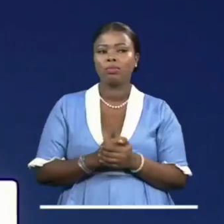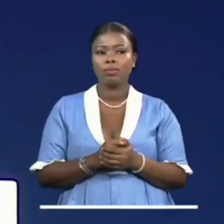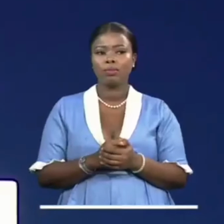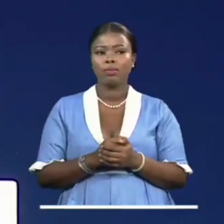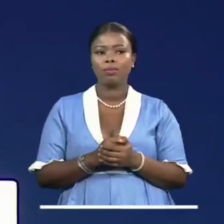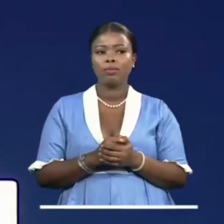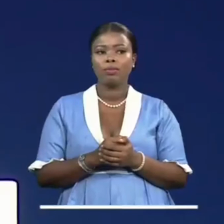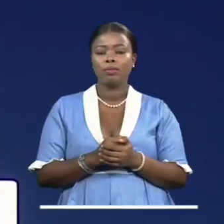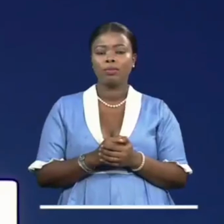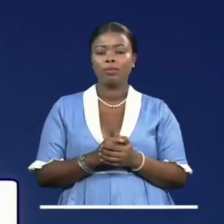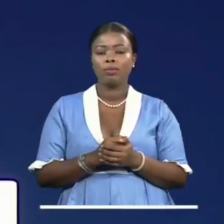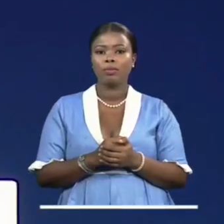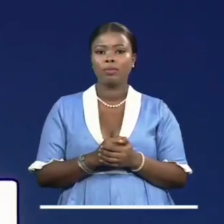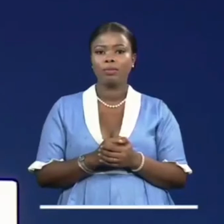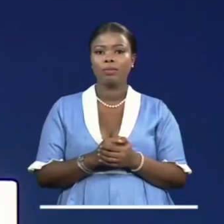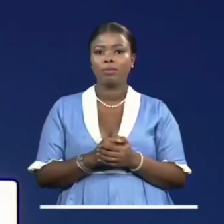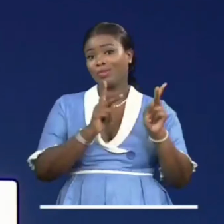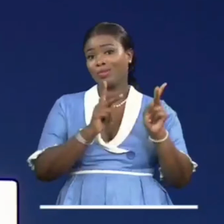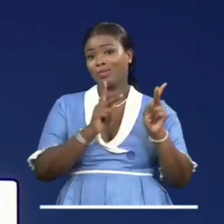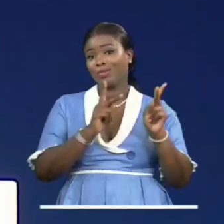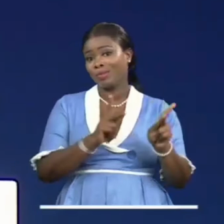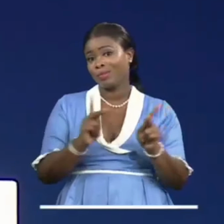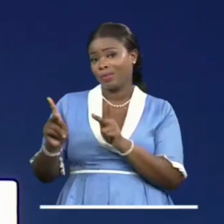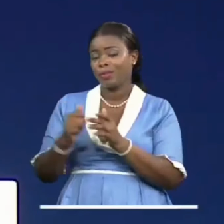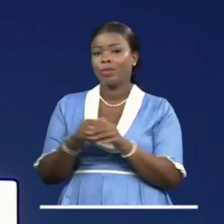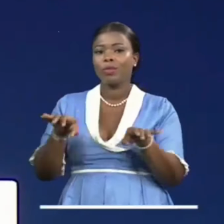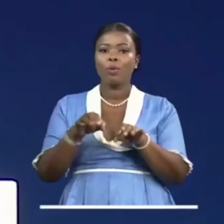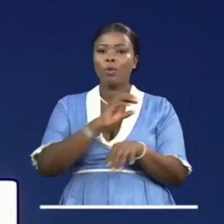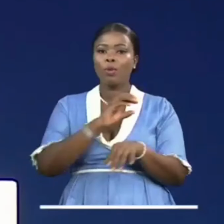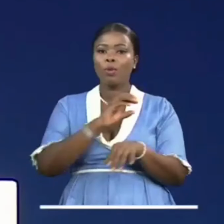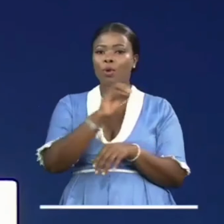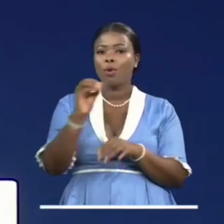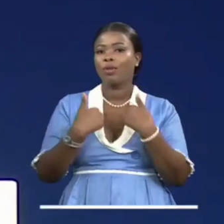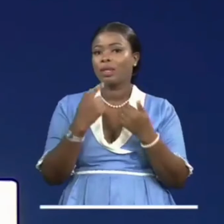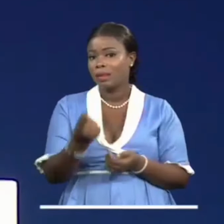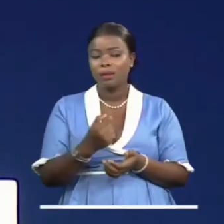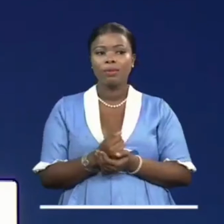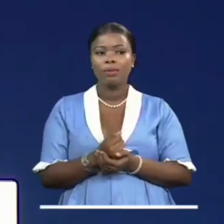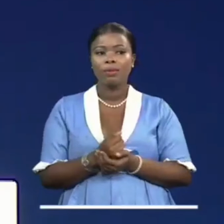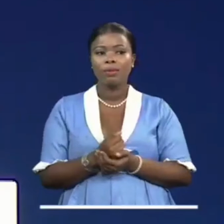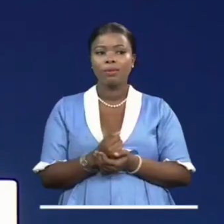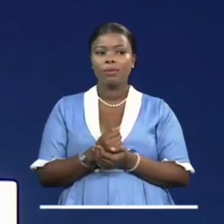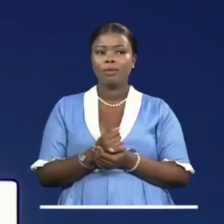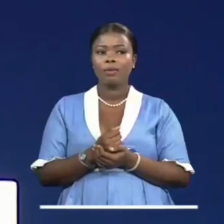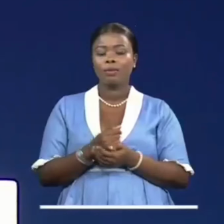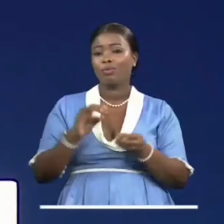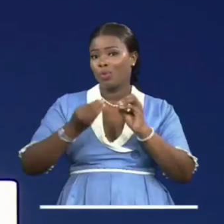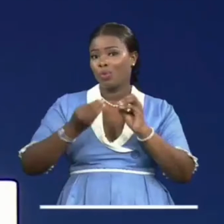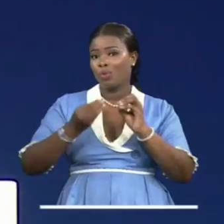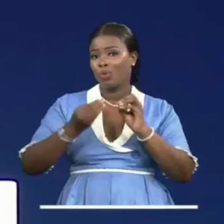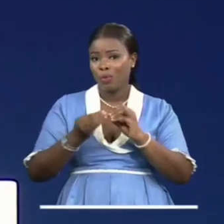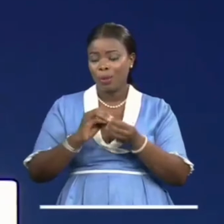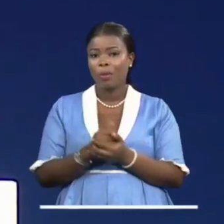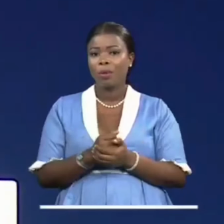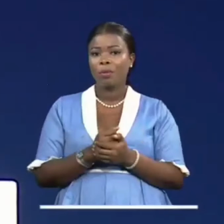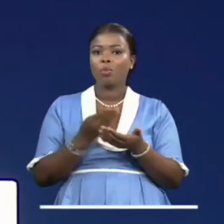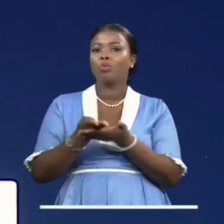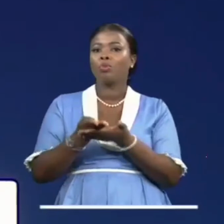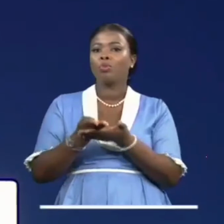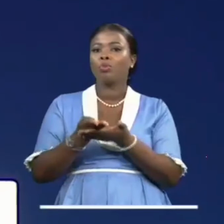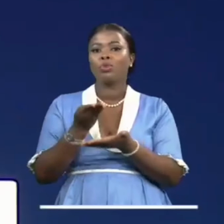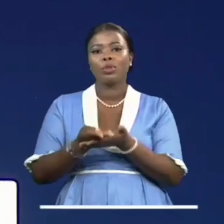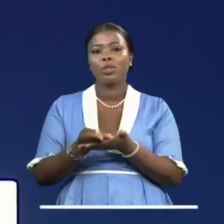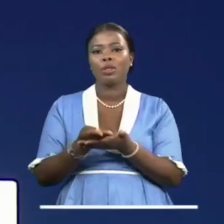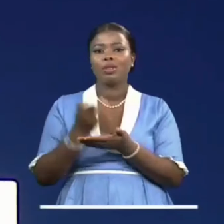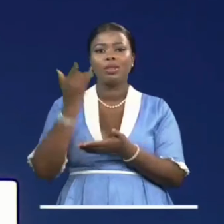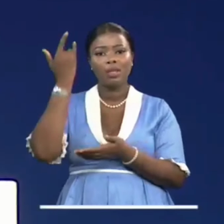service au plan macroobudgétaire comme on a dit il faud réuire les déficits on appelle la consolidation budgétaire il nous